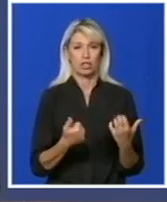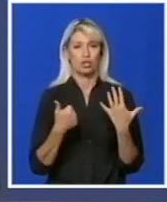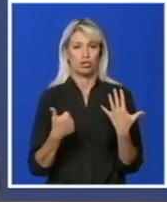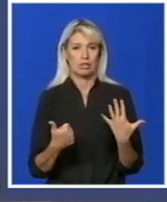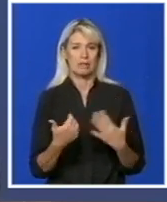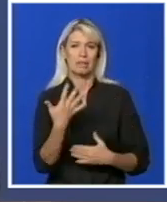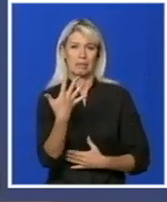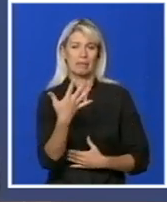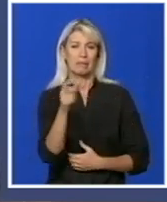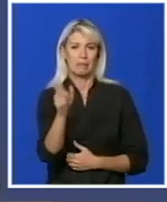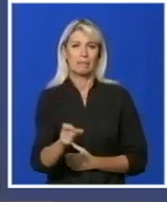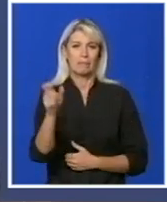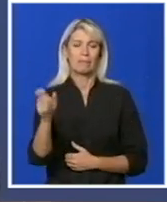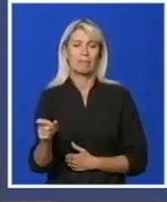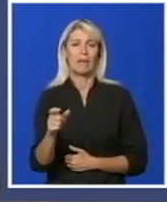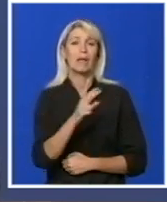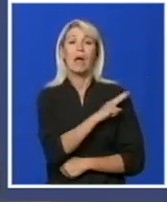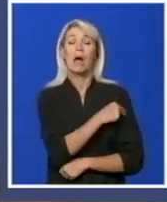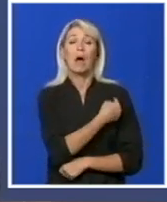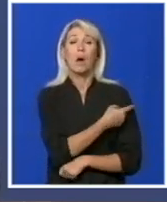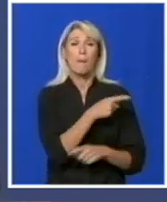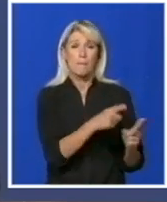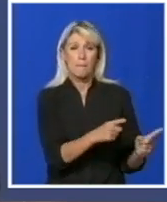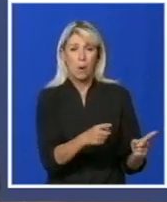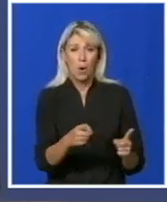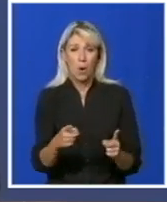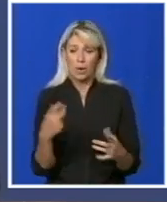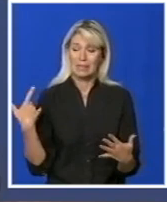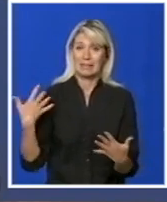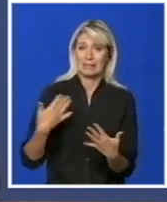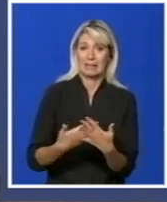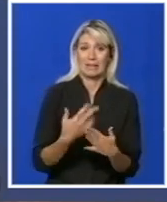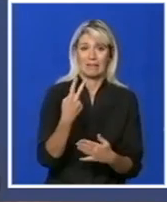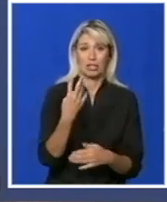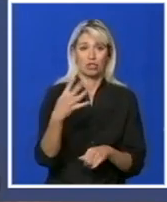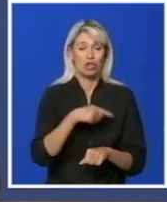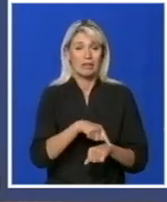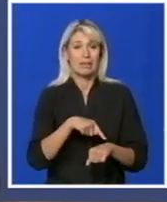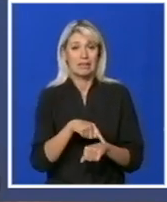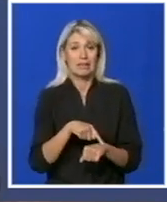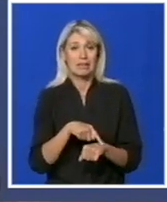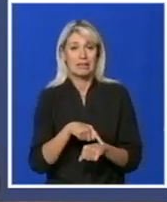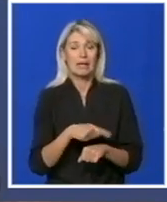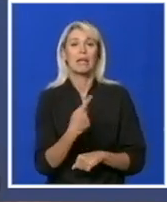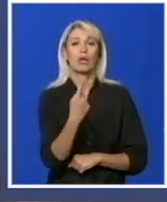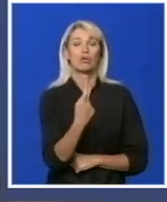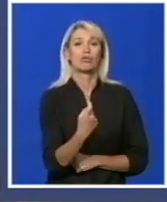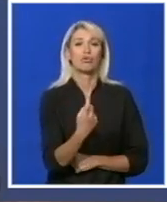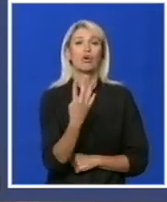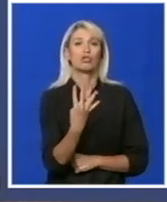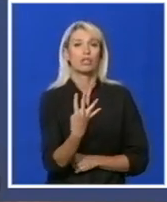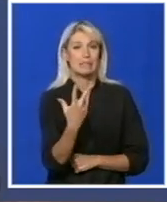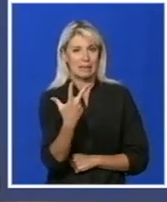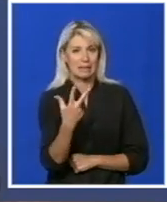665. Broj hospitalizovanih pacijenata u poslednja 24 sata je